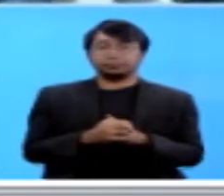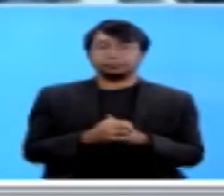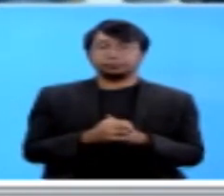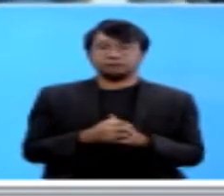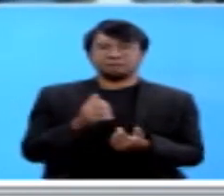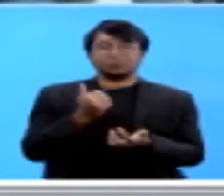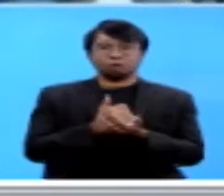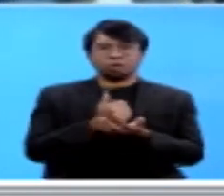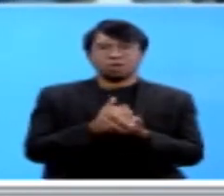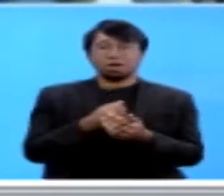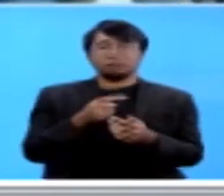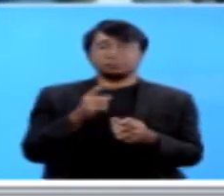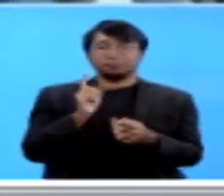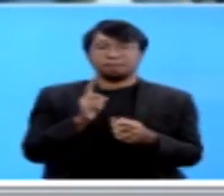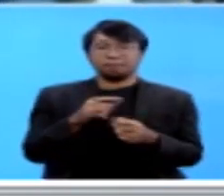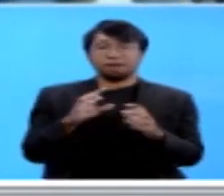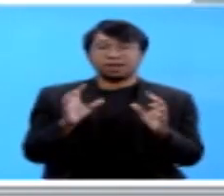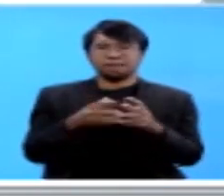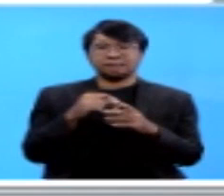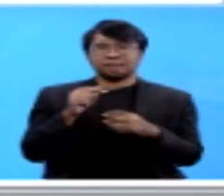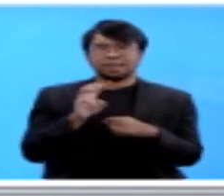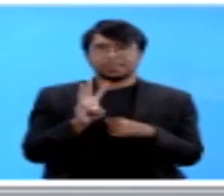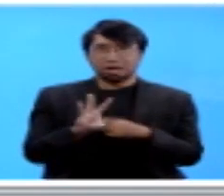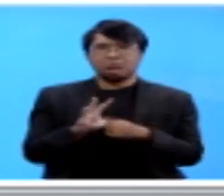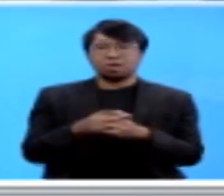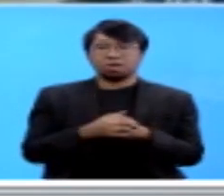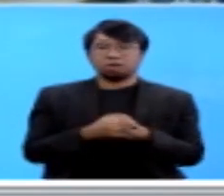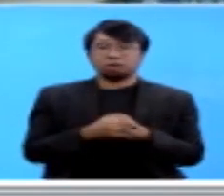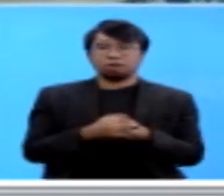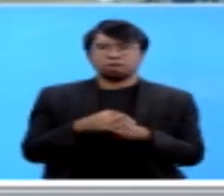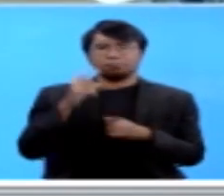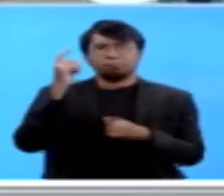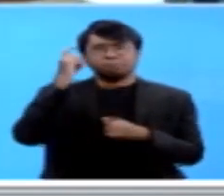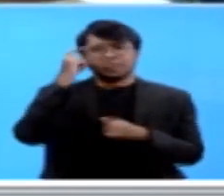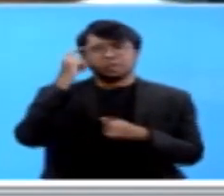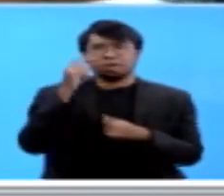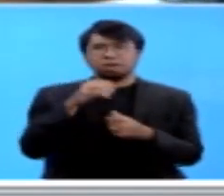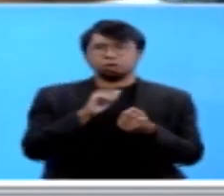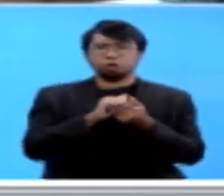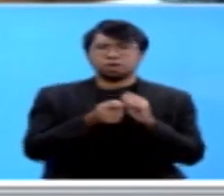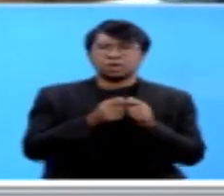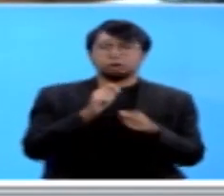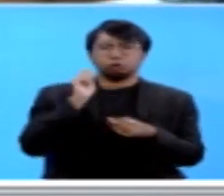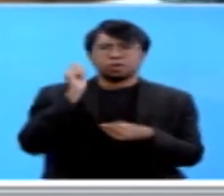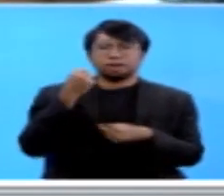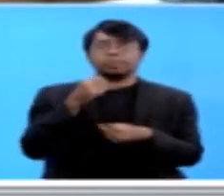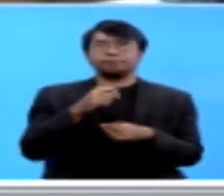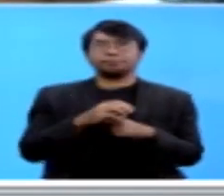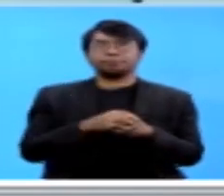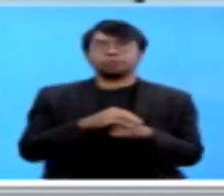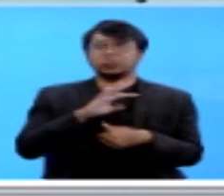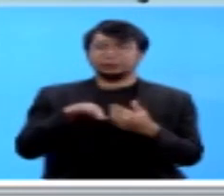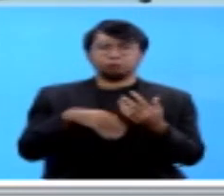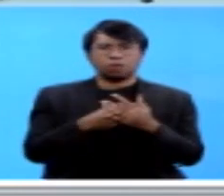kelas 3, faktornya adalah oh nanti dia ujiannya dan lain-lain, oh semua hak bisa kita penuhi. Tapi misalnya rehabilitasinya